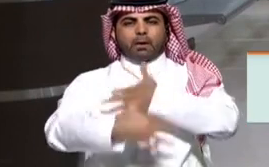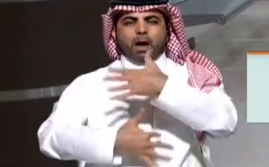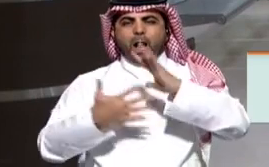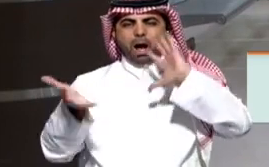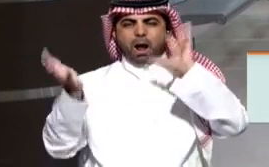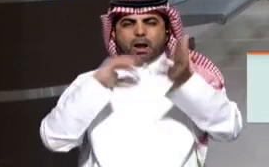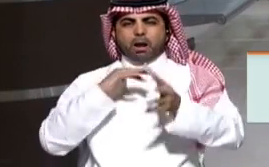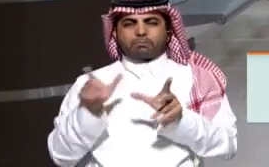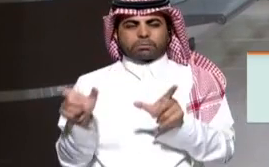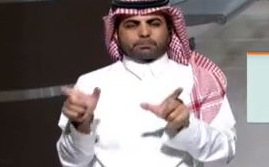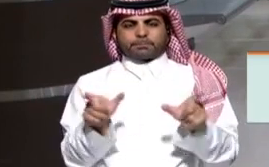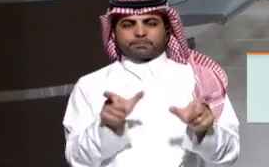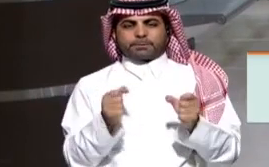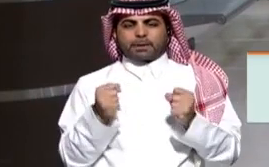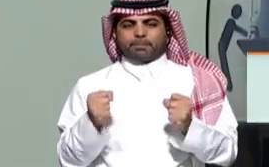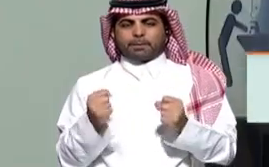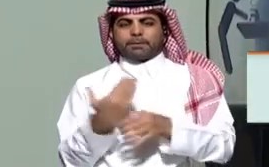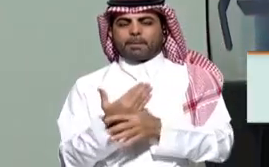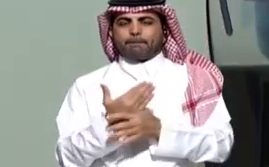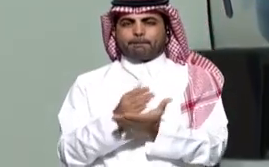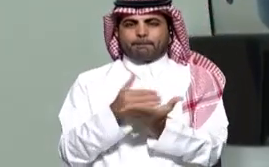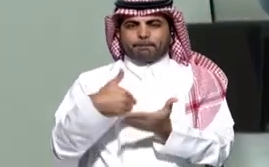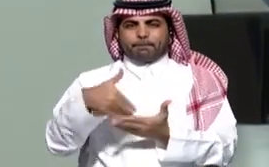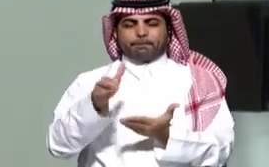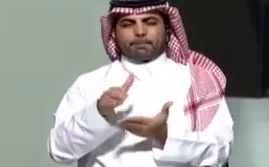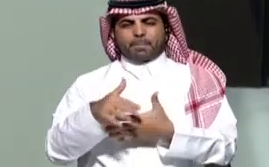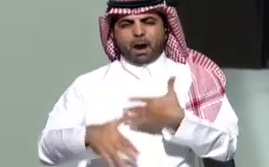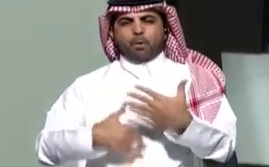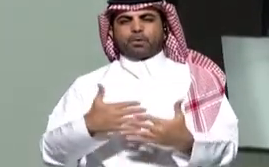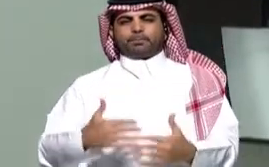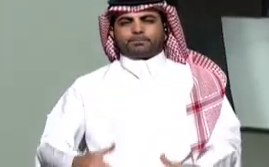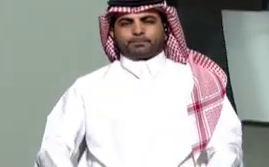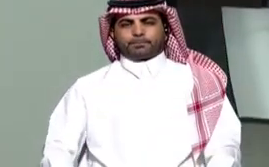ومحلية مكثفة لمحاصرته والقضاء عليه.